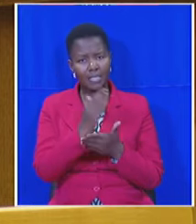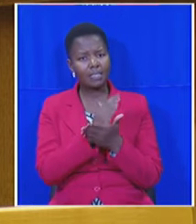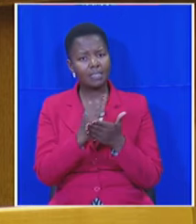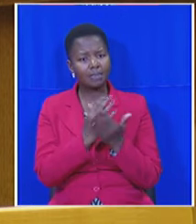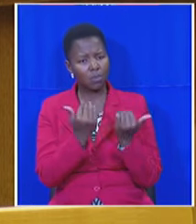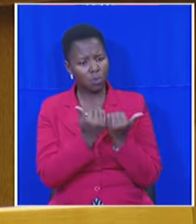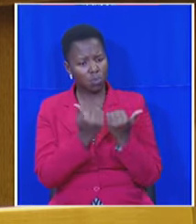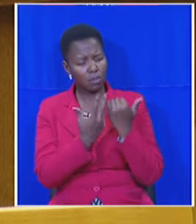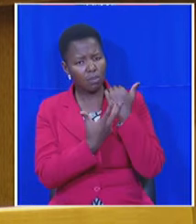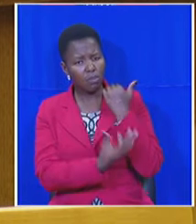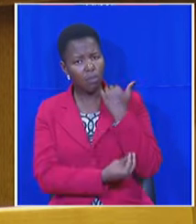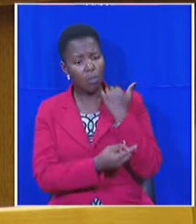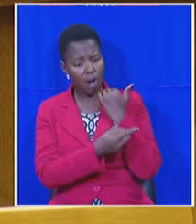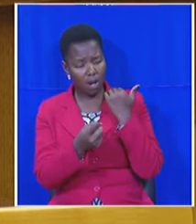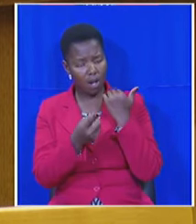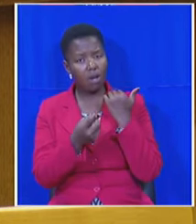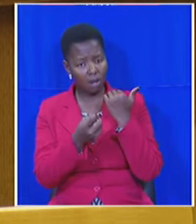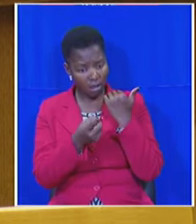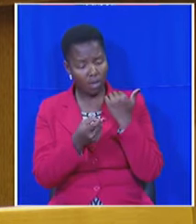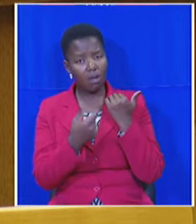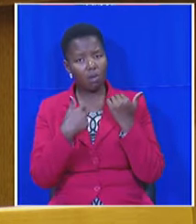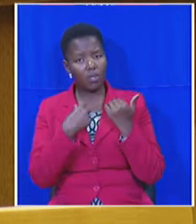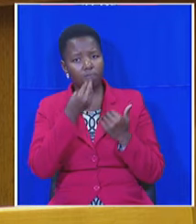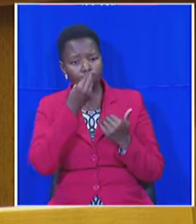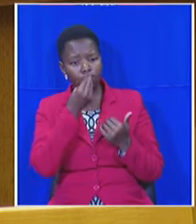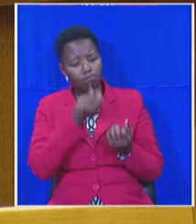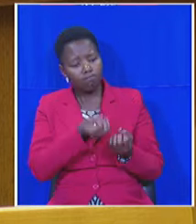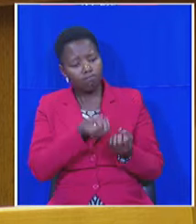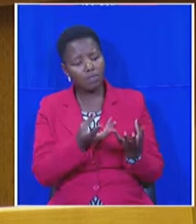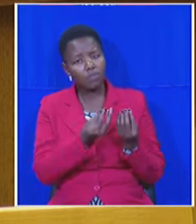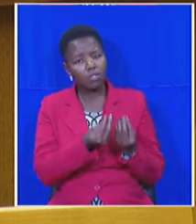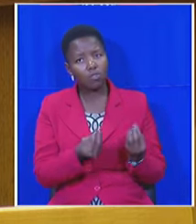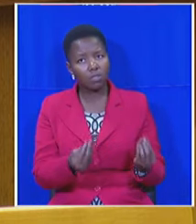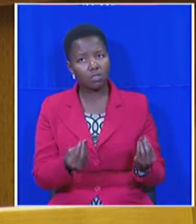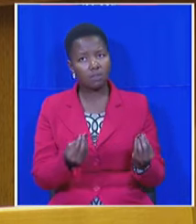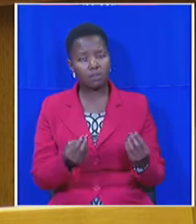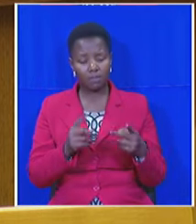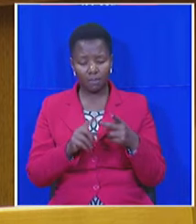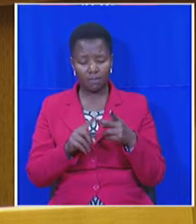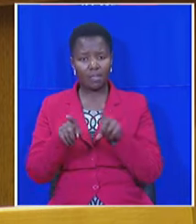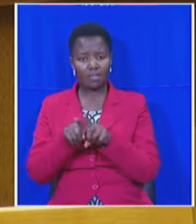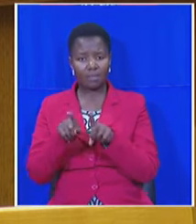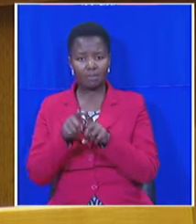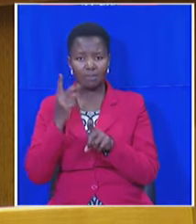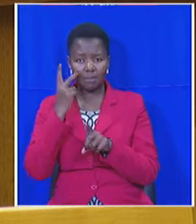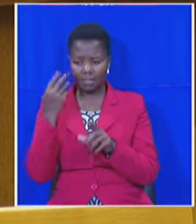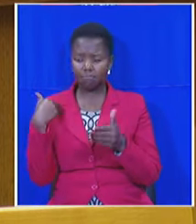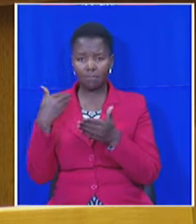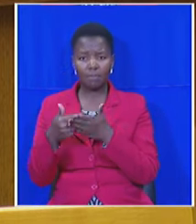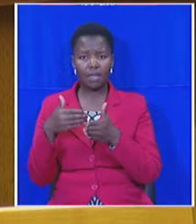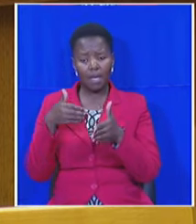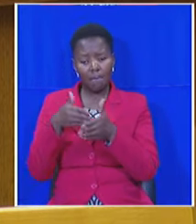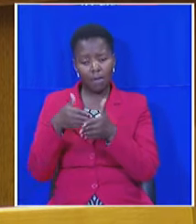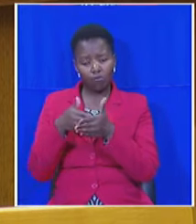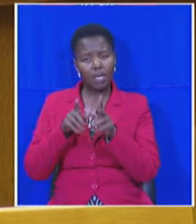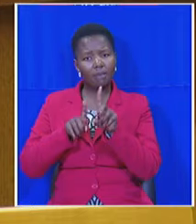zisesikoleni. Siyabona sihlalo imphumela yezemfundo inyuka ngendlela ongakazi uyibone. Siyabezwa abantu abathanda ukuphikisa